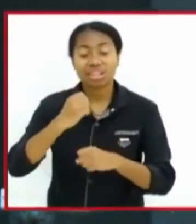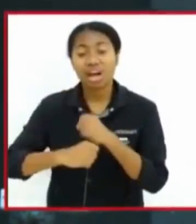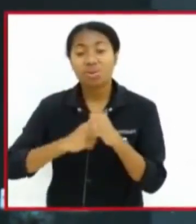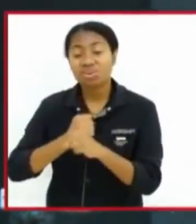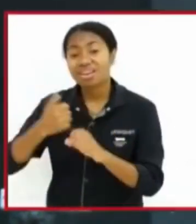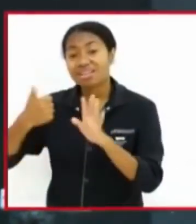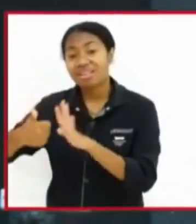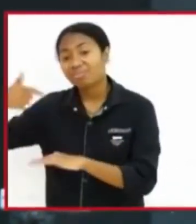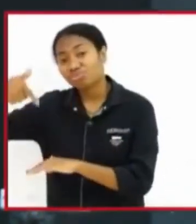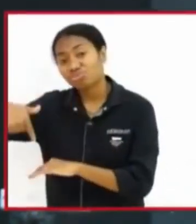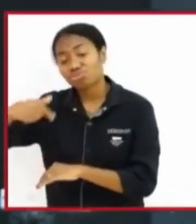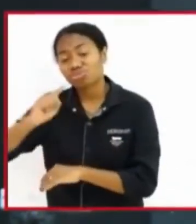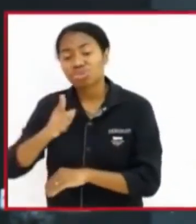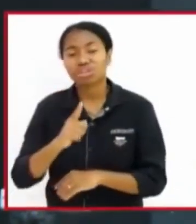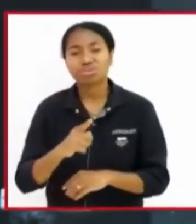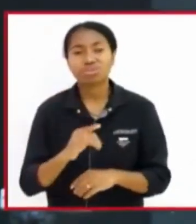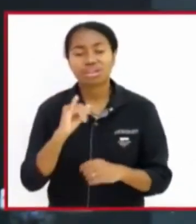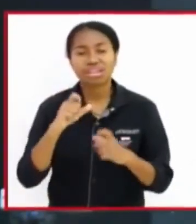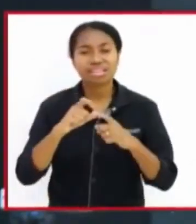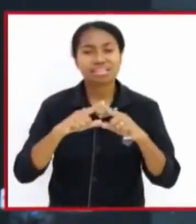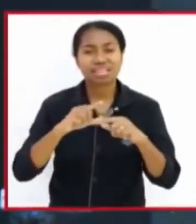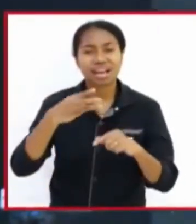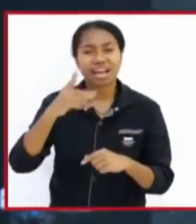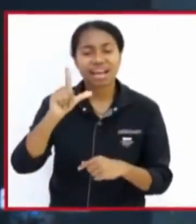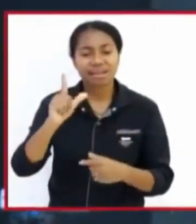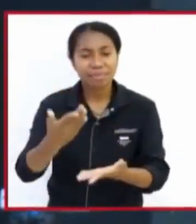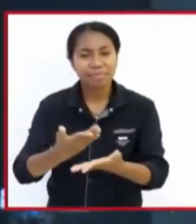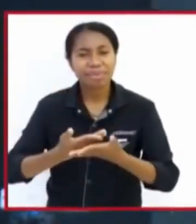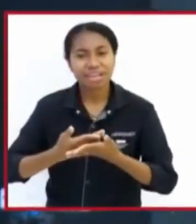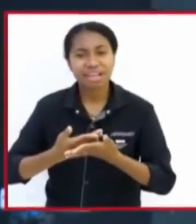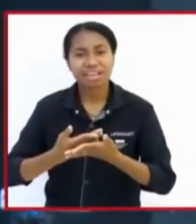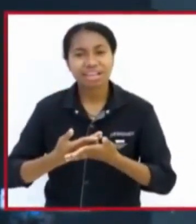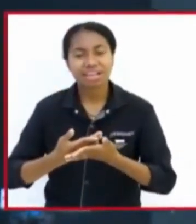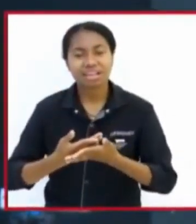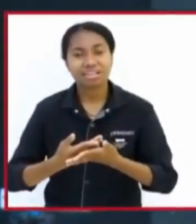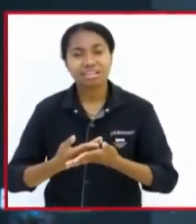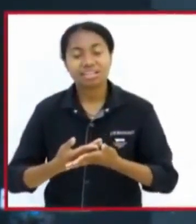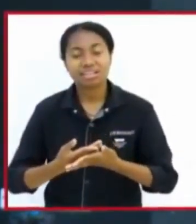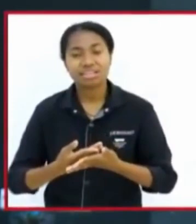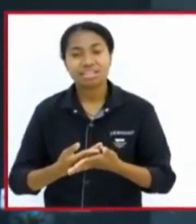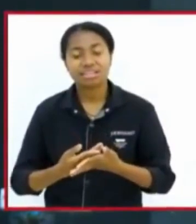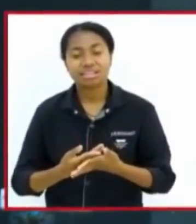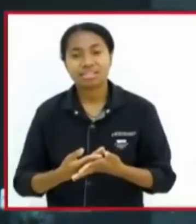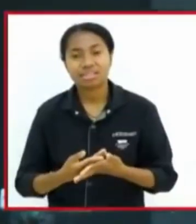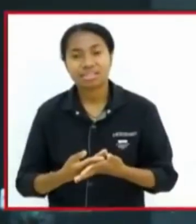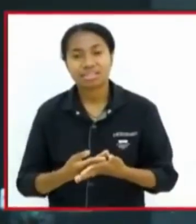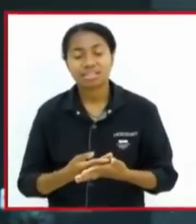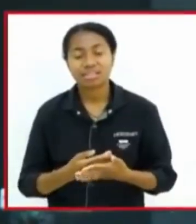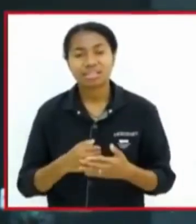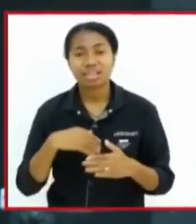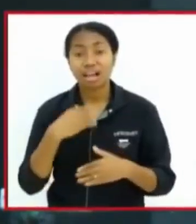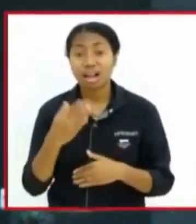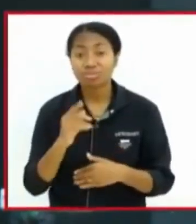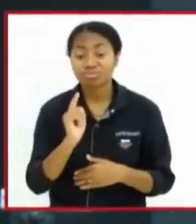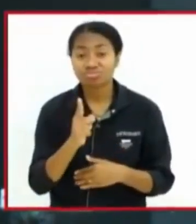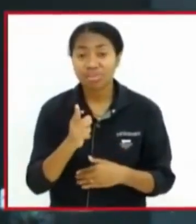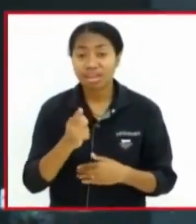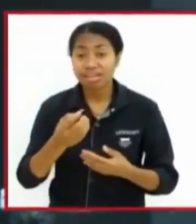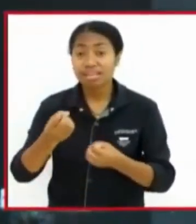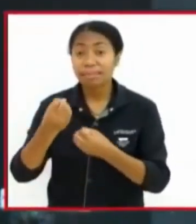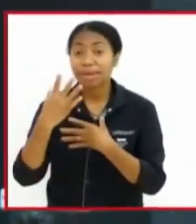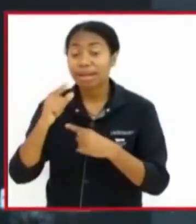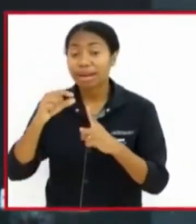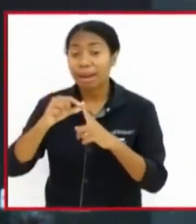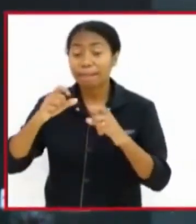Israel pada waktu itu memberikan karena Israel lebih sibuk menghadapi Mesir lalu mereka sampaikan